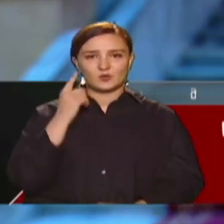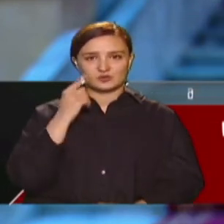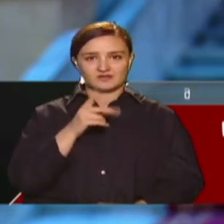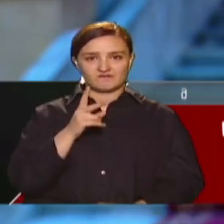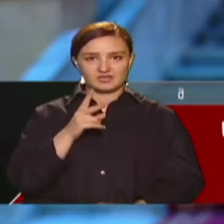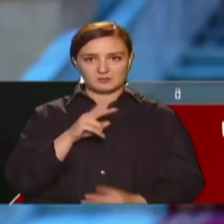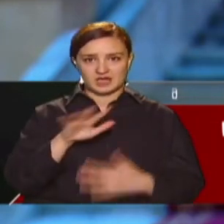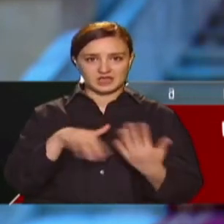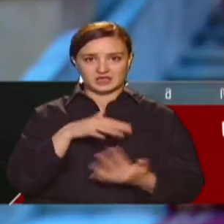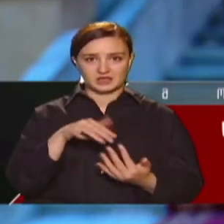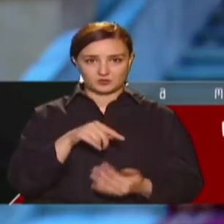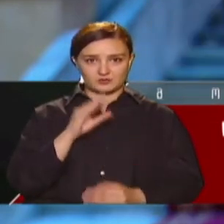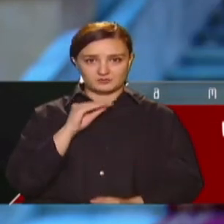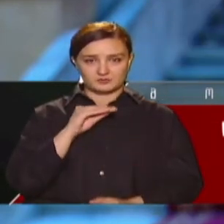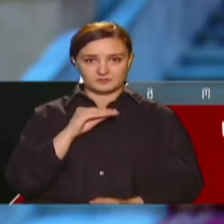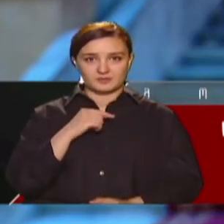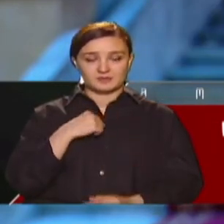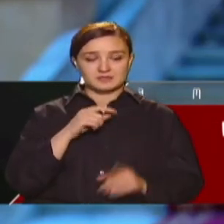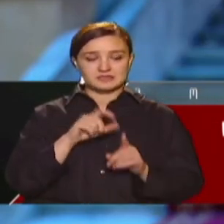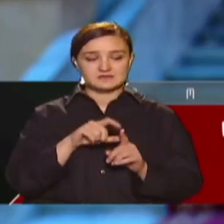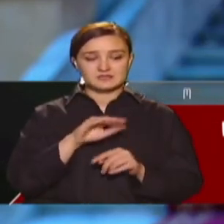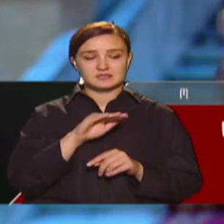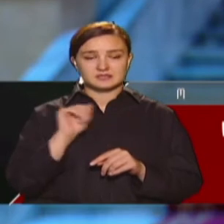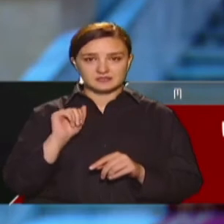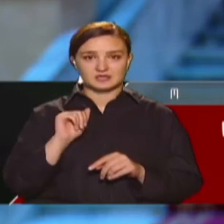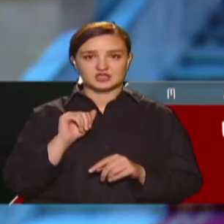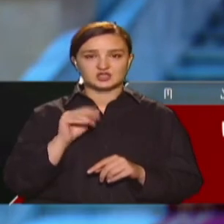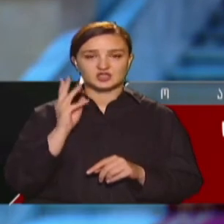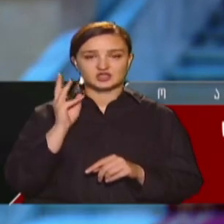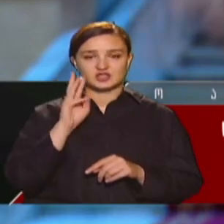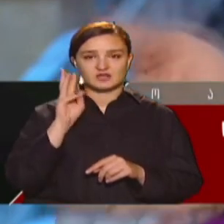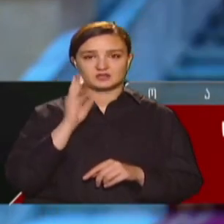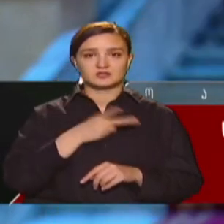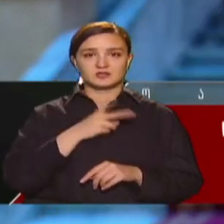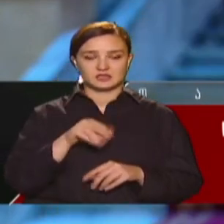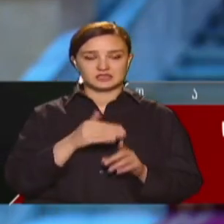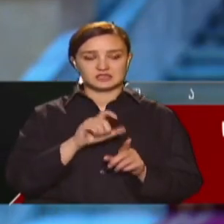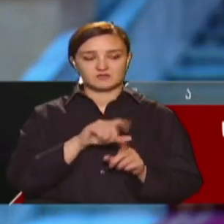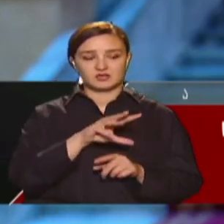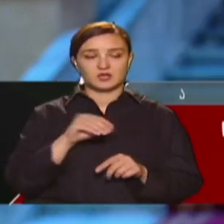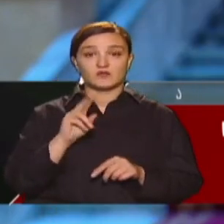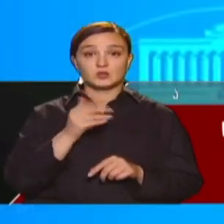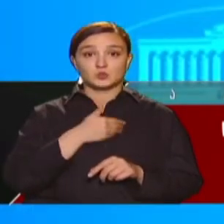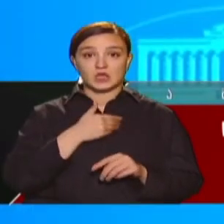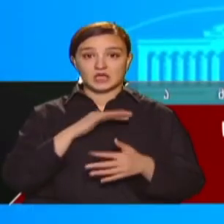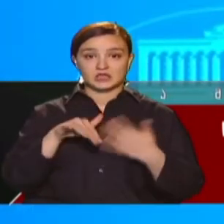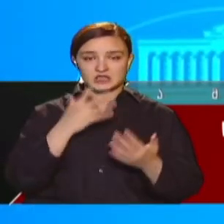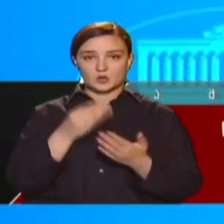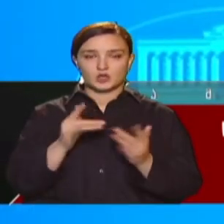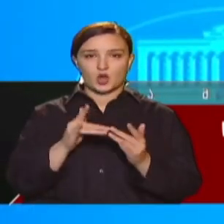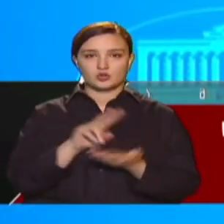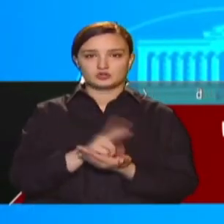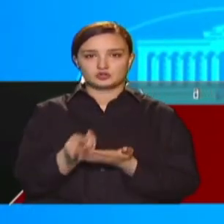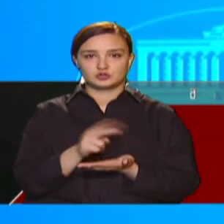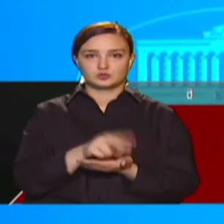ვინმე გადაატრიალოს. დავესესხები აცგარდაცვლ შევარნაძეს, ვინმეს გადატრიალება თუ უნდა საკუთარ ლოგინში გადატრიალდეს. არსებობს